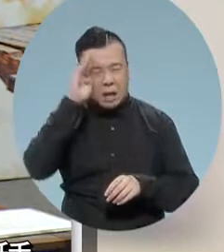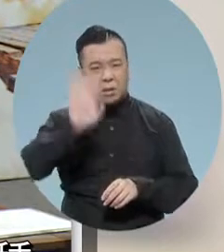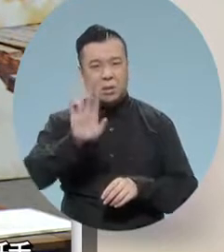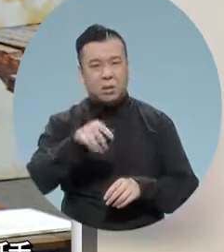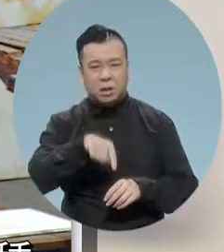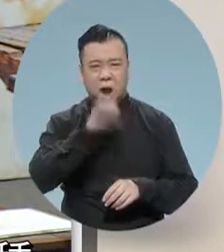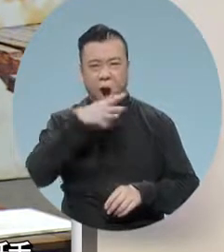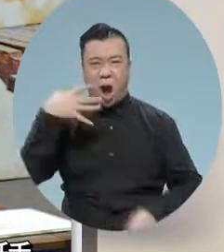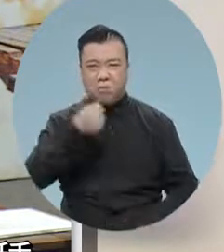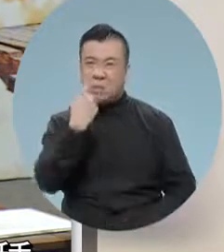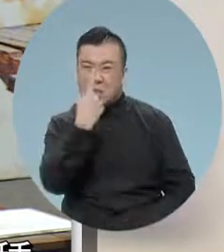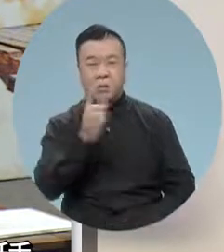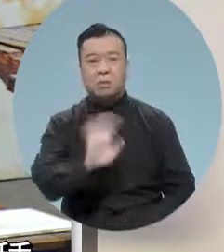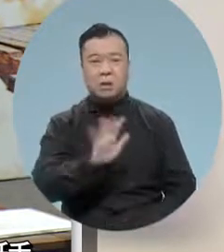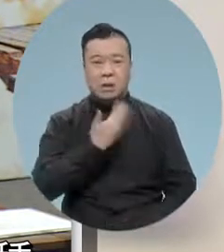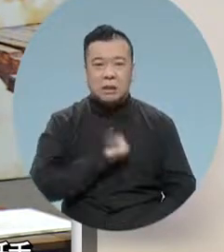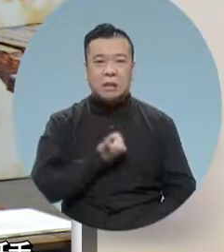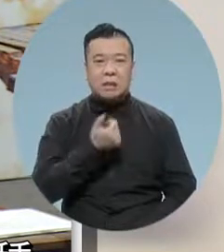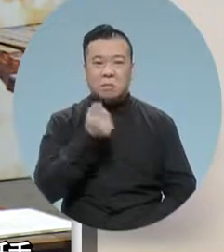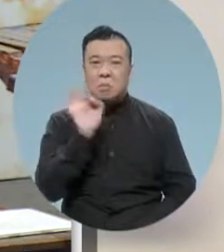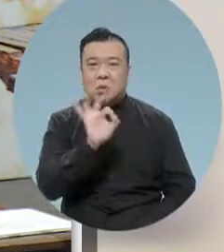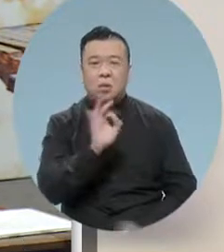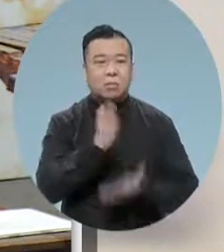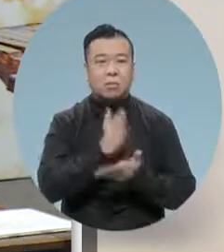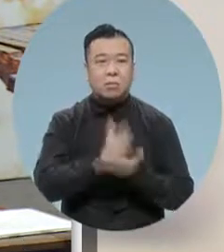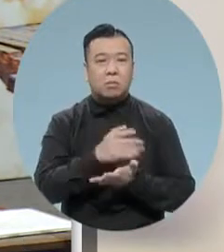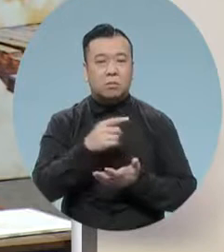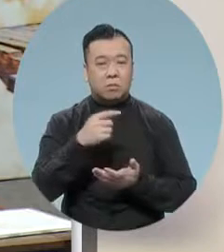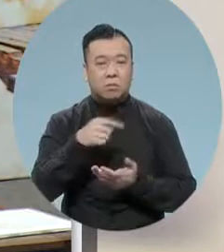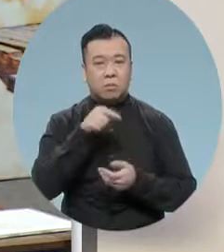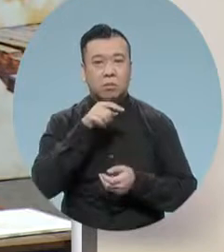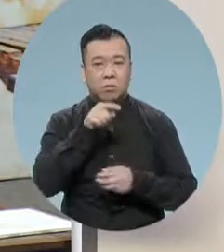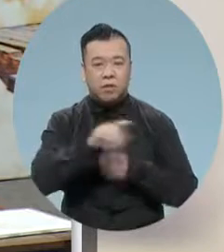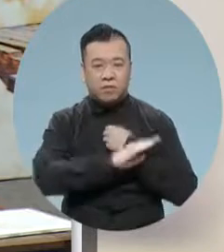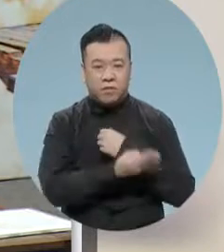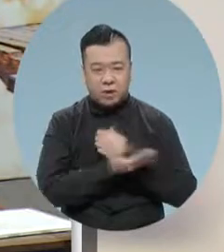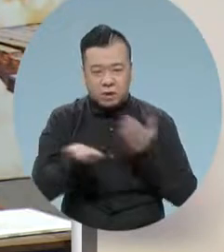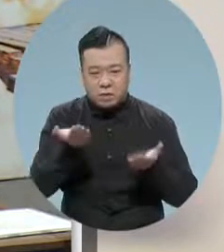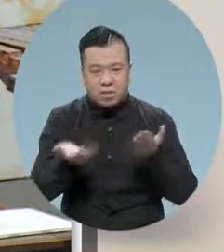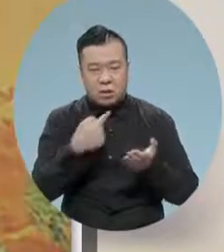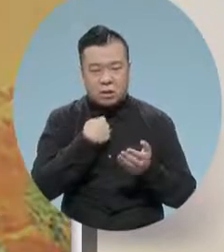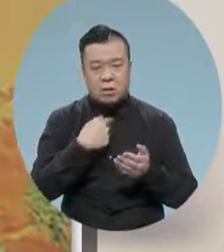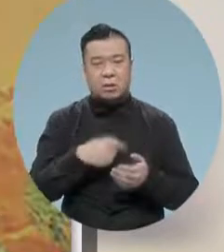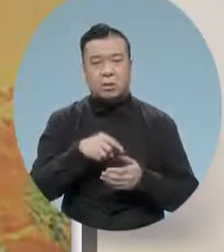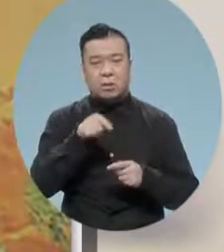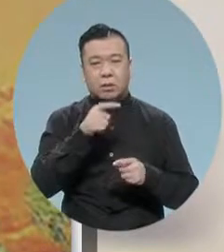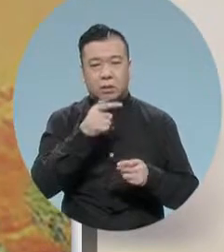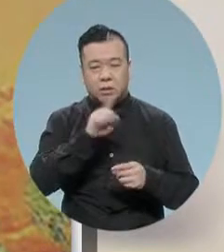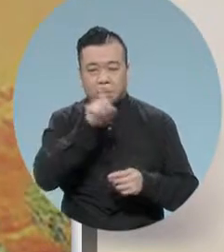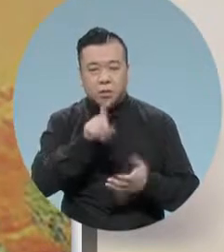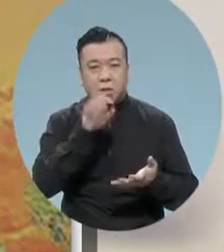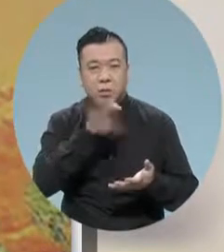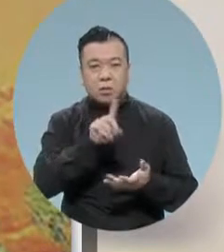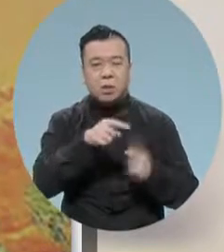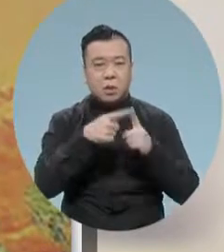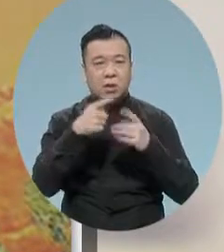只系讲权利而唔讲义务嘅一种心理同埋法律上边要求嘅平衡。而点样先能够喺